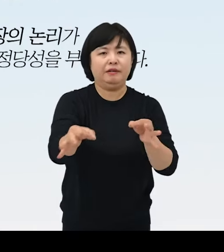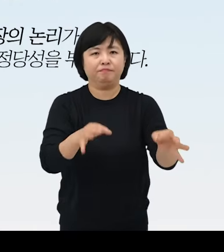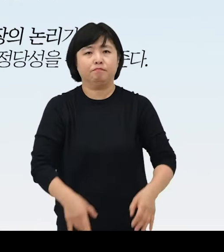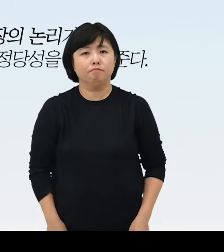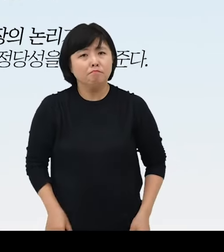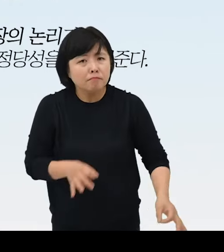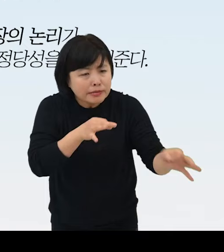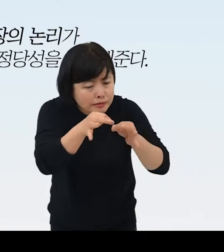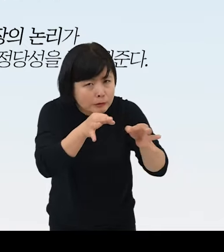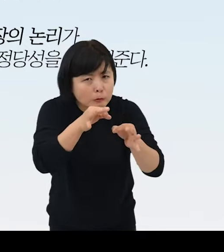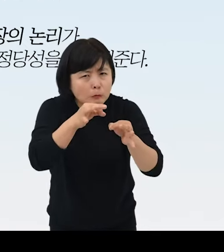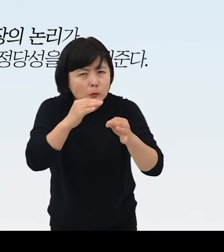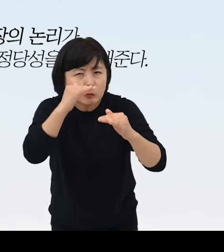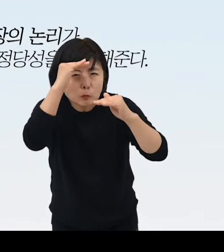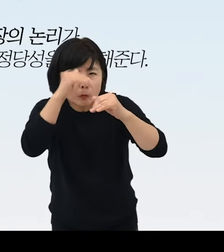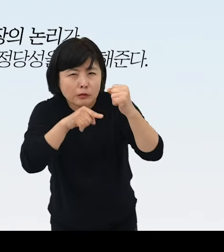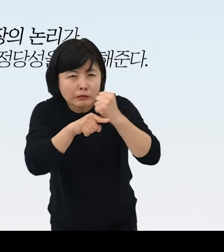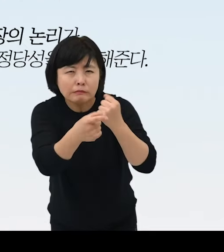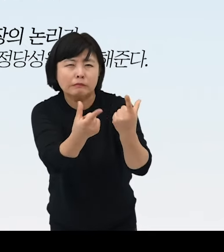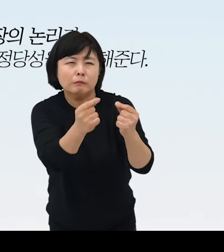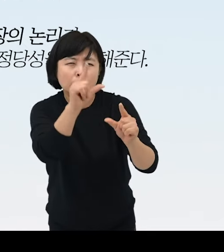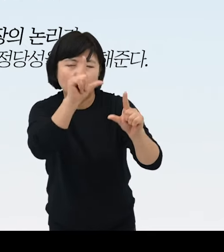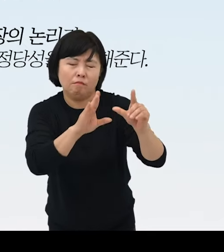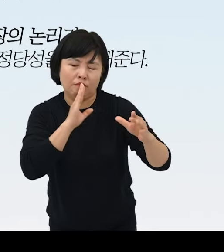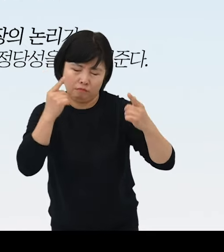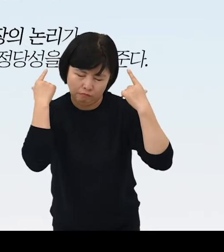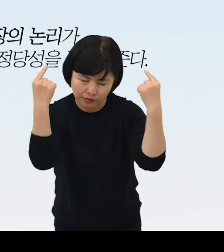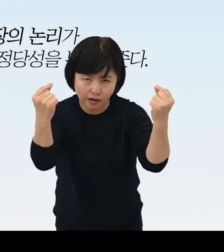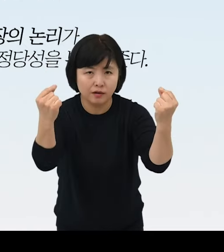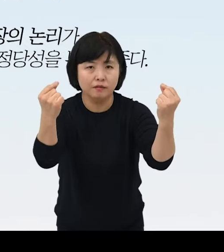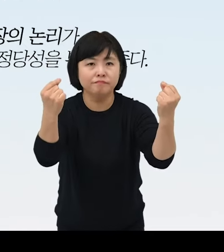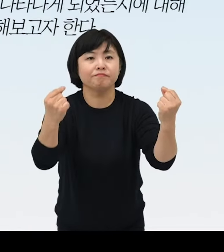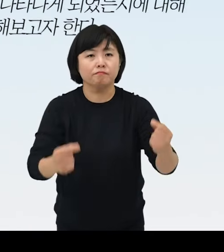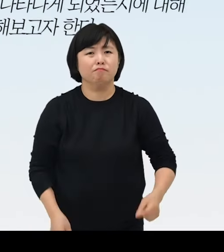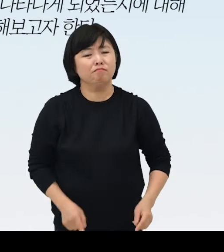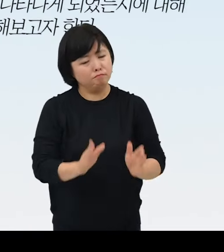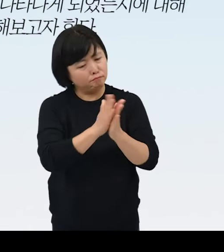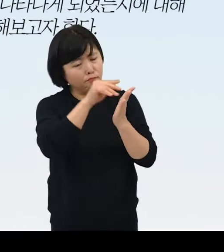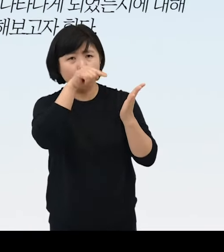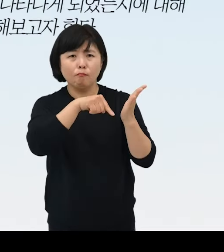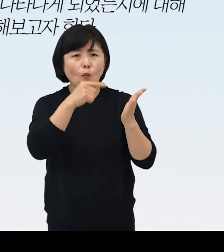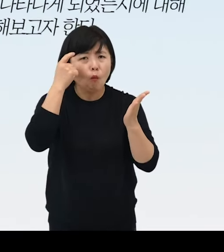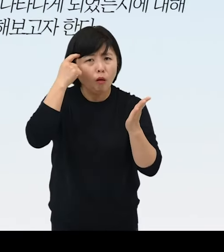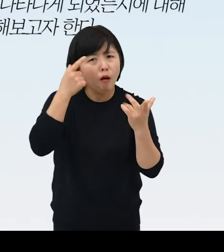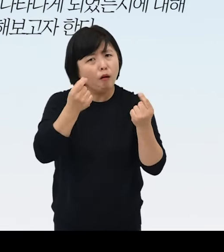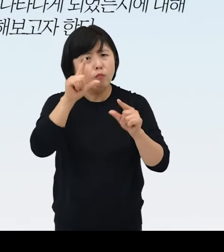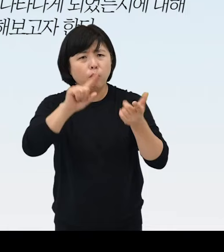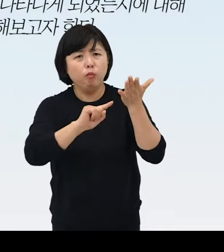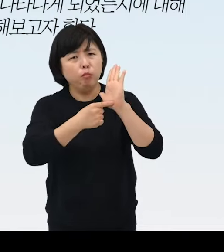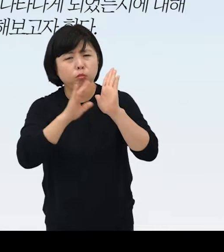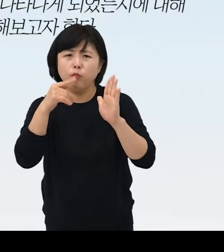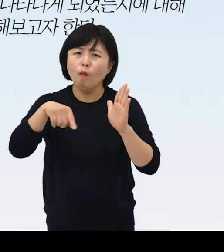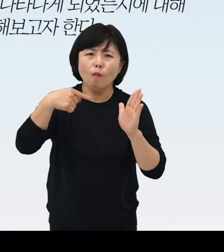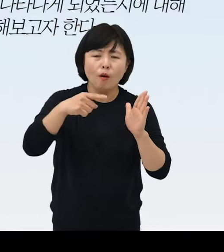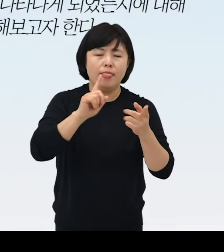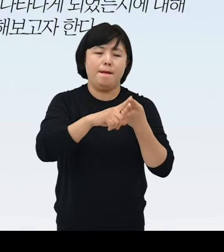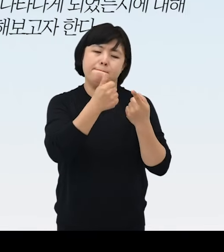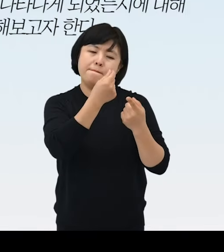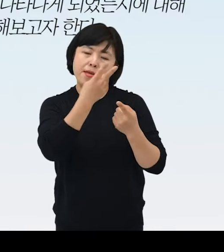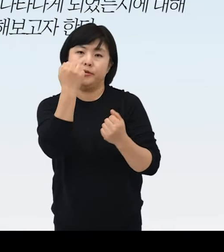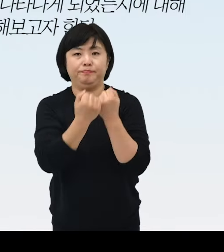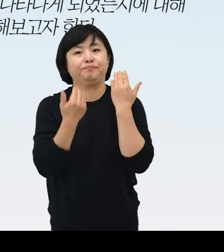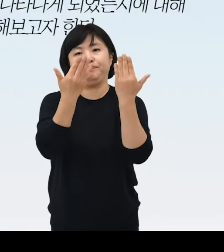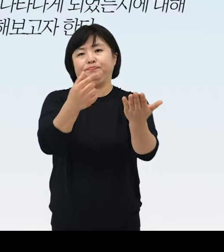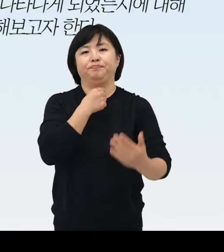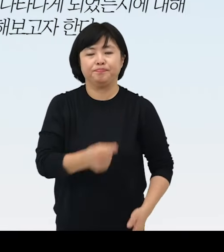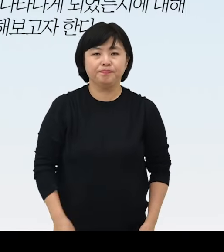시장이다. 시장과 시장의 논리가 바로 이러한 모습에 정당성을 부여해준다. 이 책은 왜 이와 같은 모습이 나타나게 되었는지에